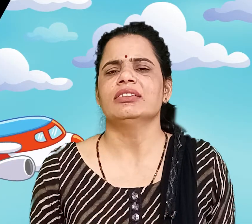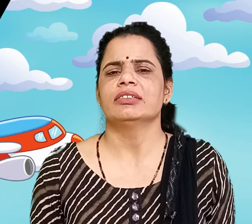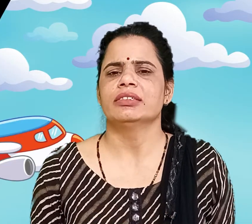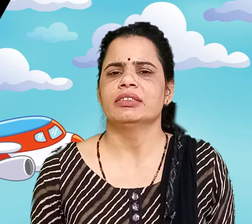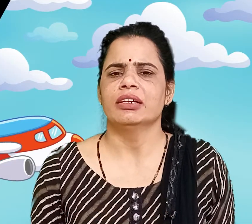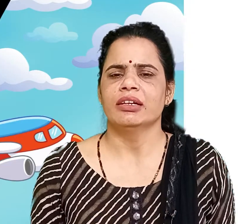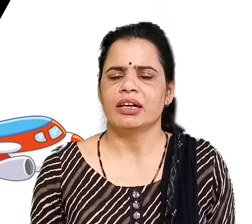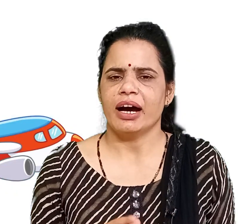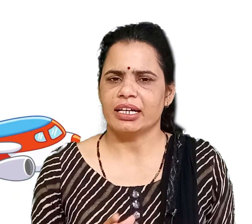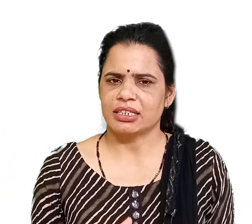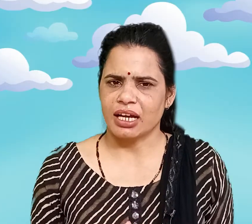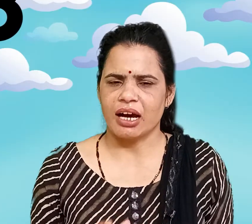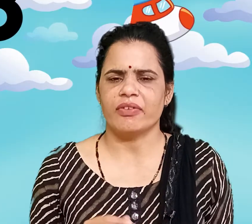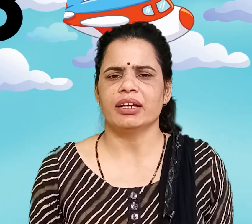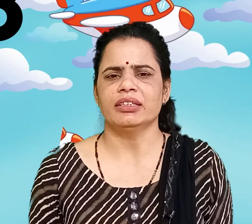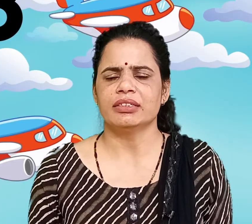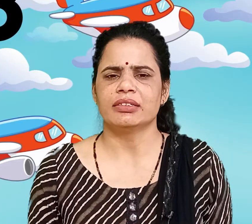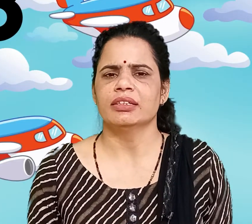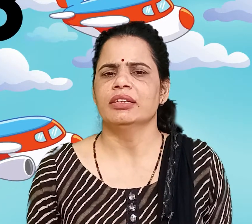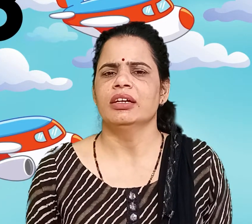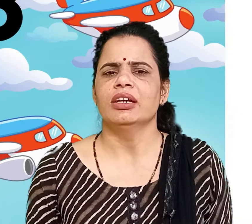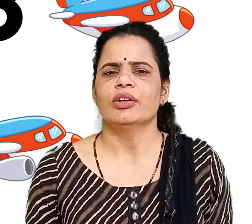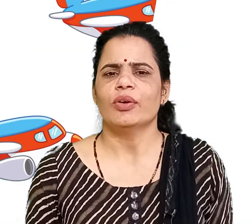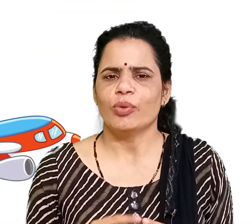57, 58,